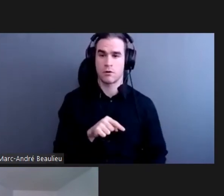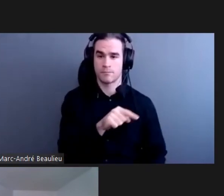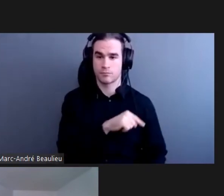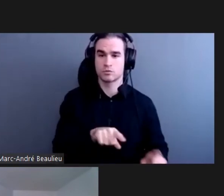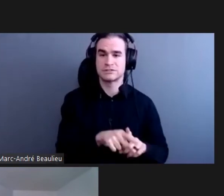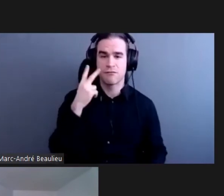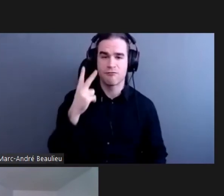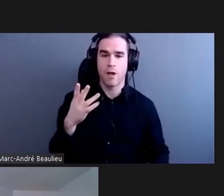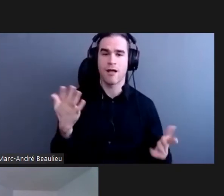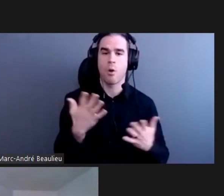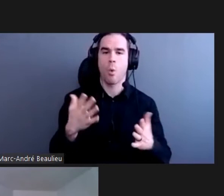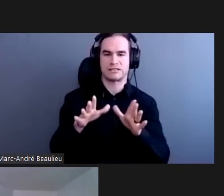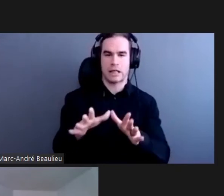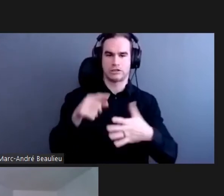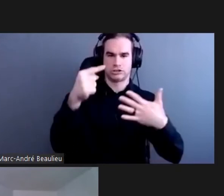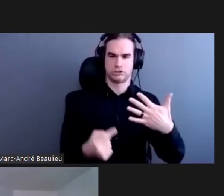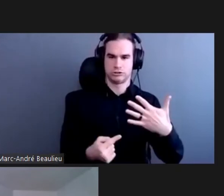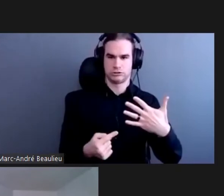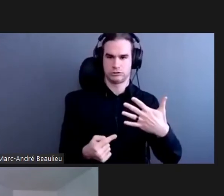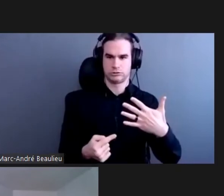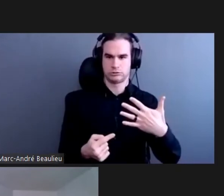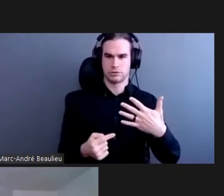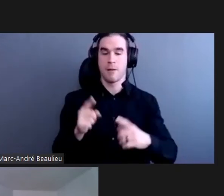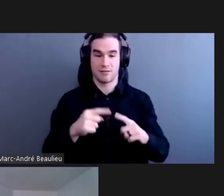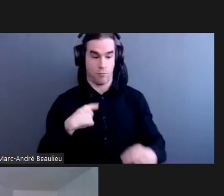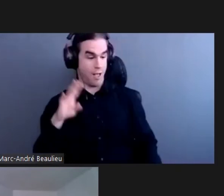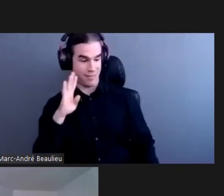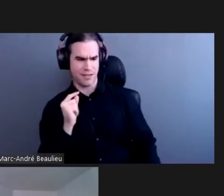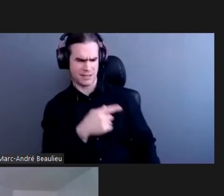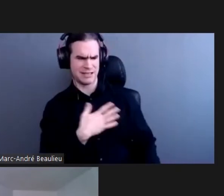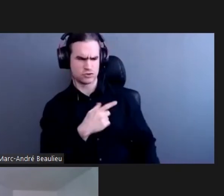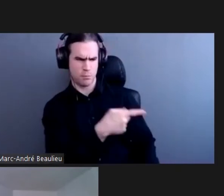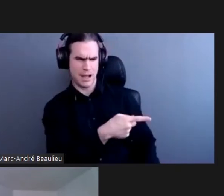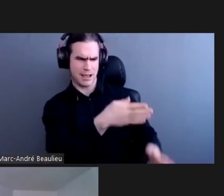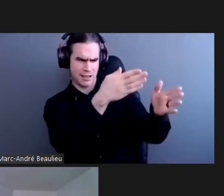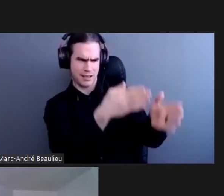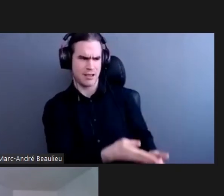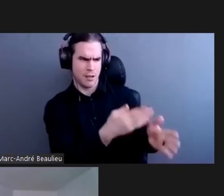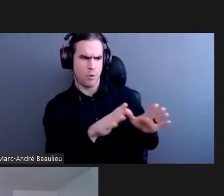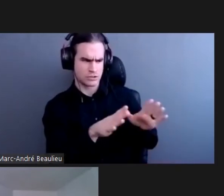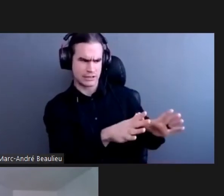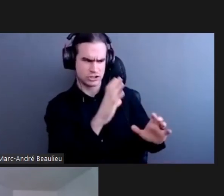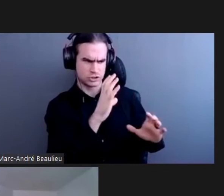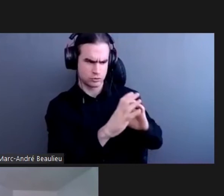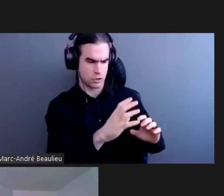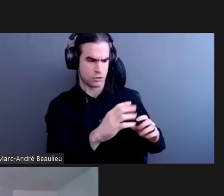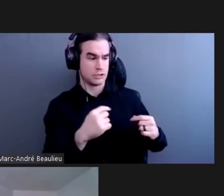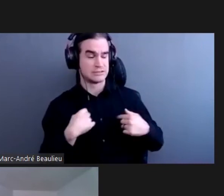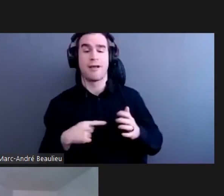voient c'est quoi ces stratégies-là, parce que c'est des choses qu'on peut demander à l'autre de faire. Alors moi, si j'ai de la difficulté à entendre, je peux